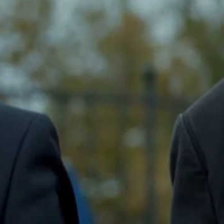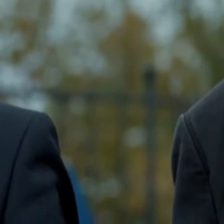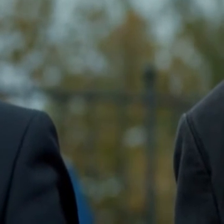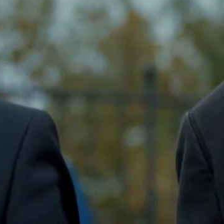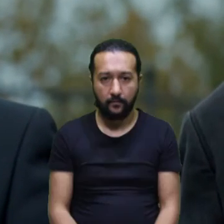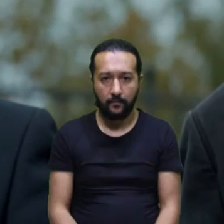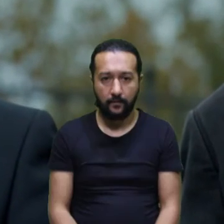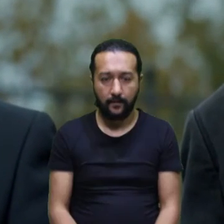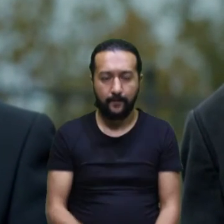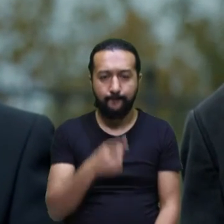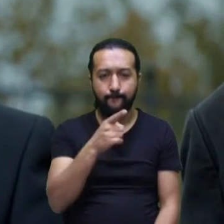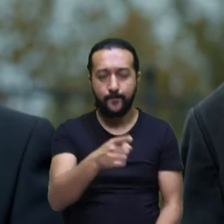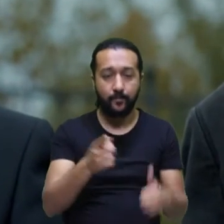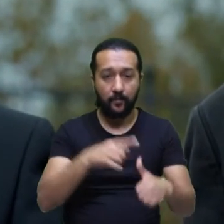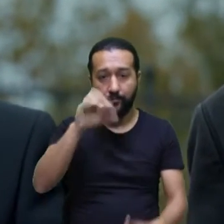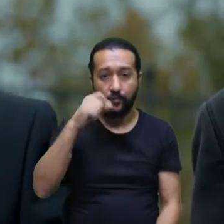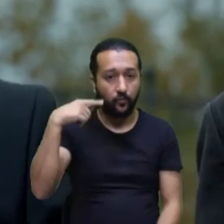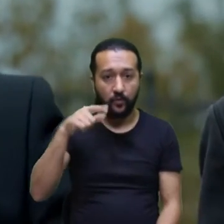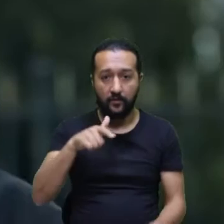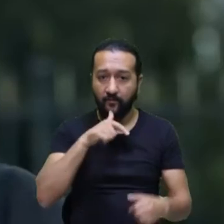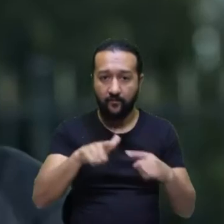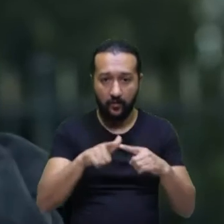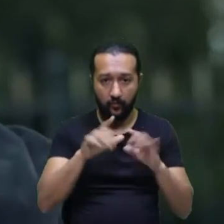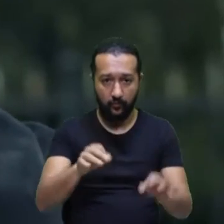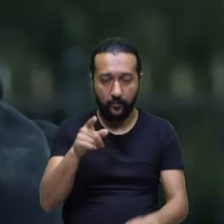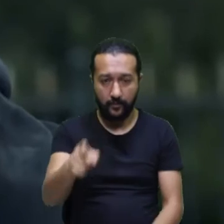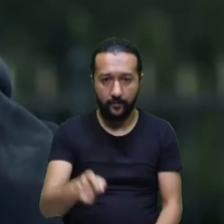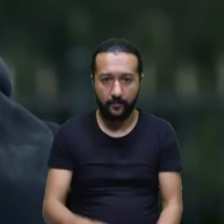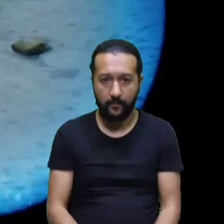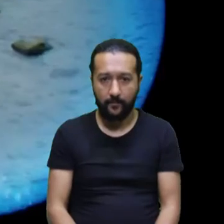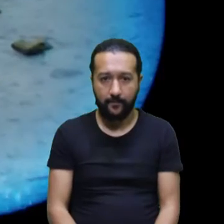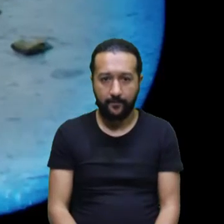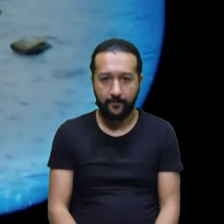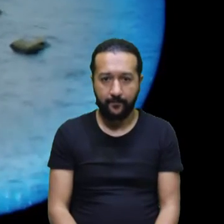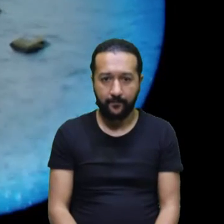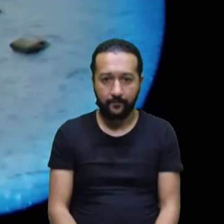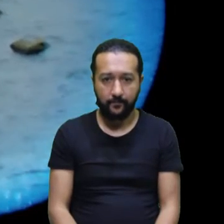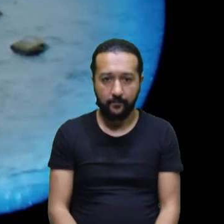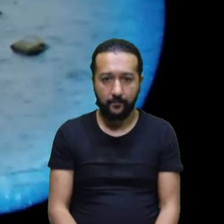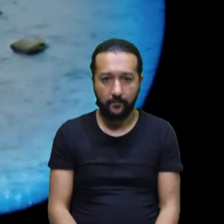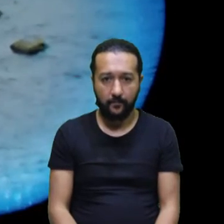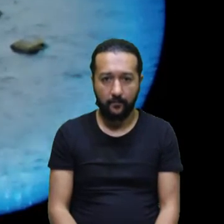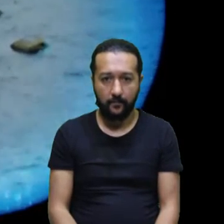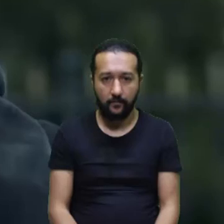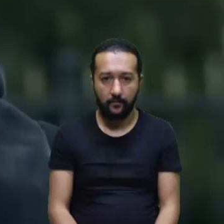dönük. Senin elebaşı dediğin Suriyeli Faruk bu adam mı? Bu sefer de Kerim kaldırdı dürbününü. Tanımış gibi